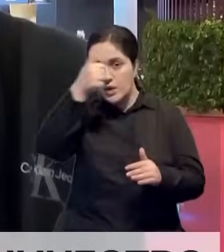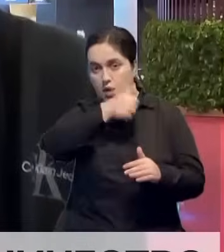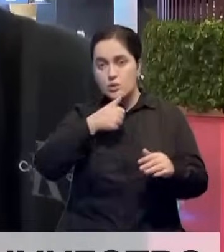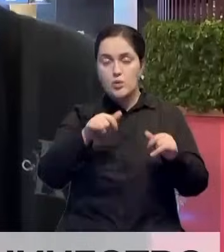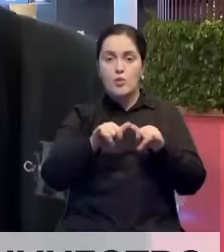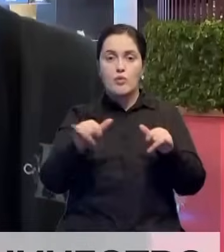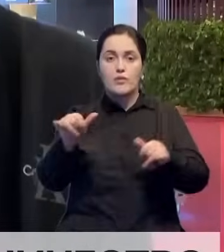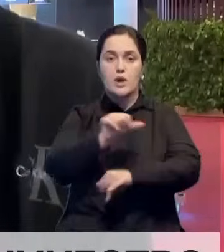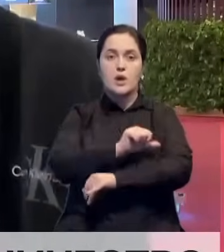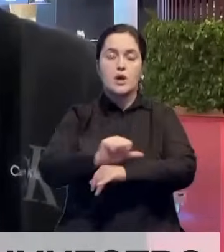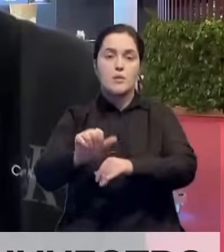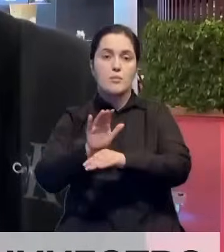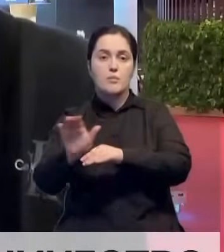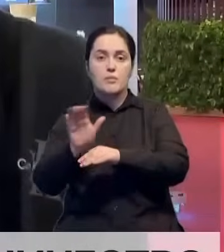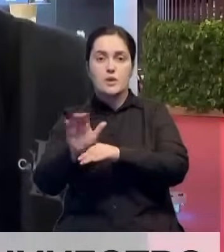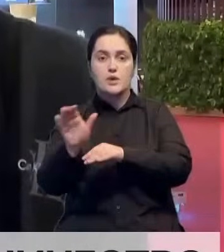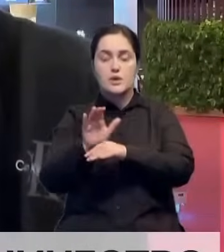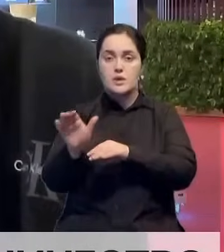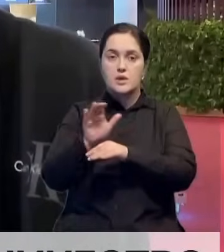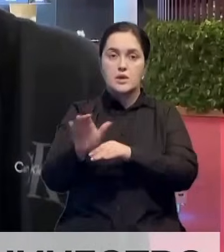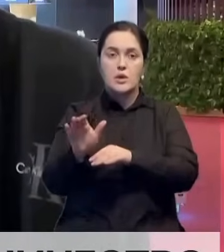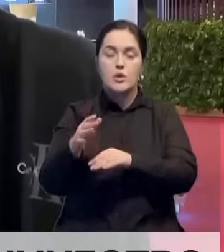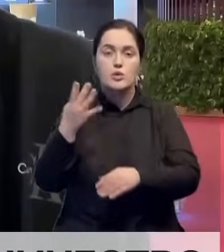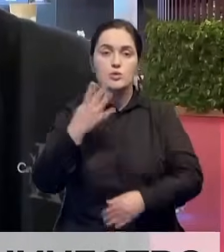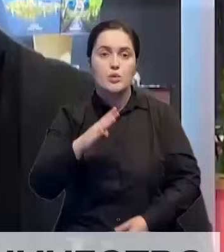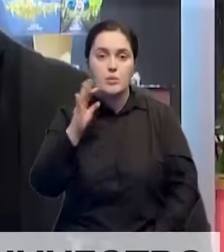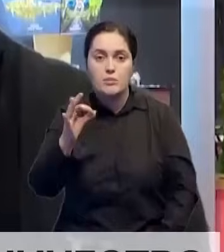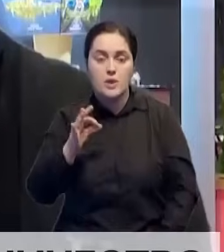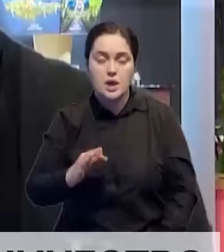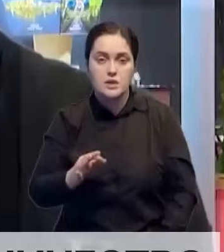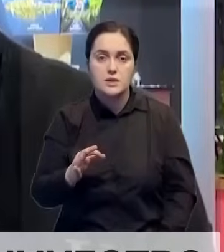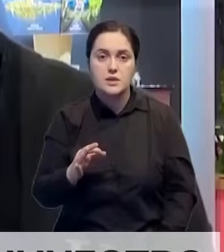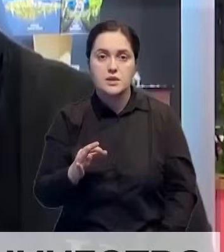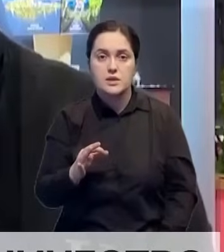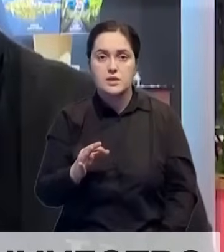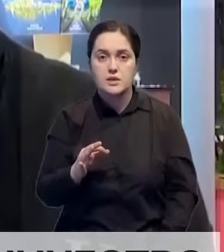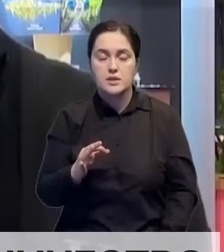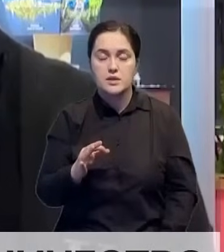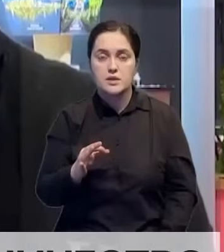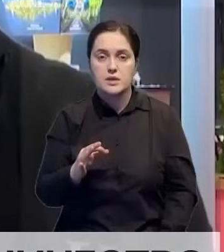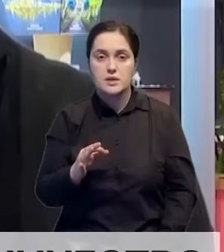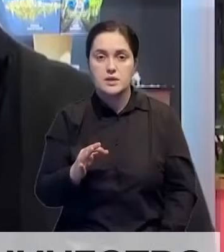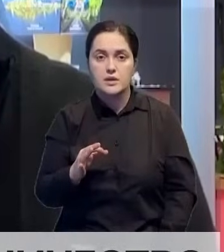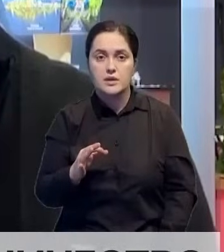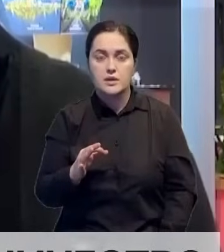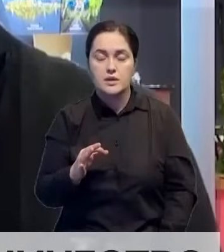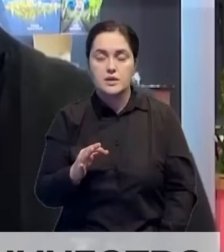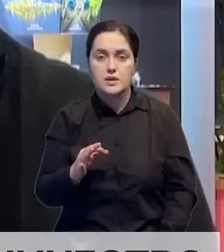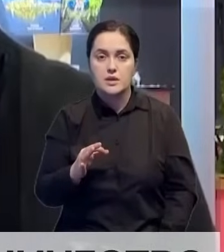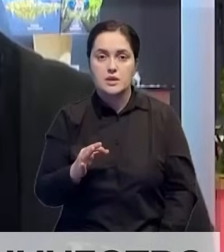экспорт масложировой продукции на 40%. Ко всему этому в текущее